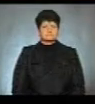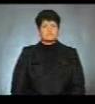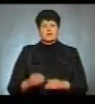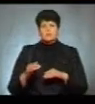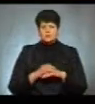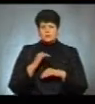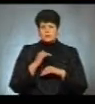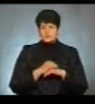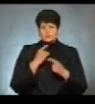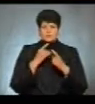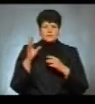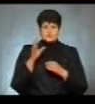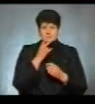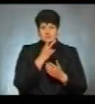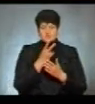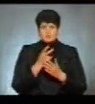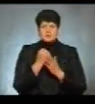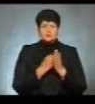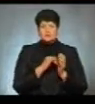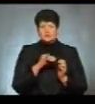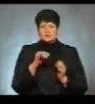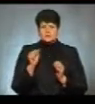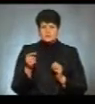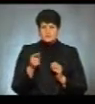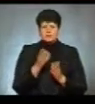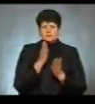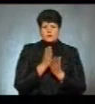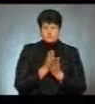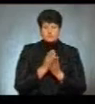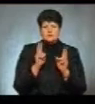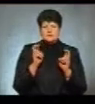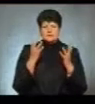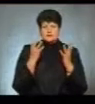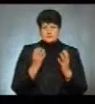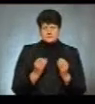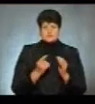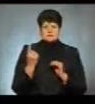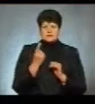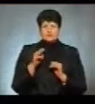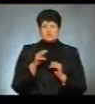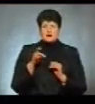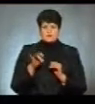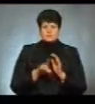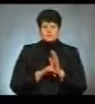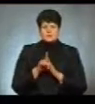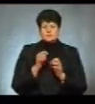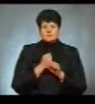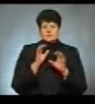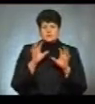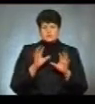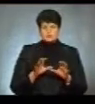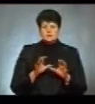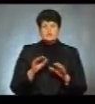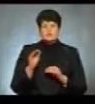Доброго вечора, кажу усім глядачам телеканалу ЮА Тернопіль. У прямому ефірі програма «Тема дня». З 1 травня вступає в дію новий закон про